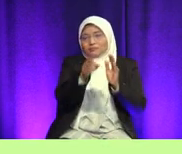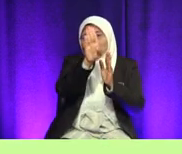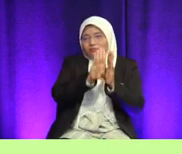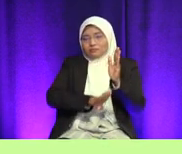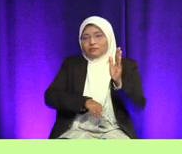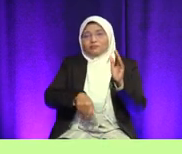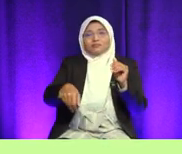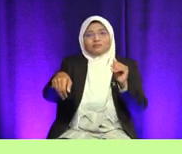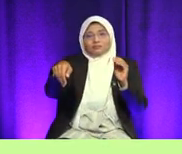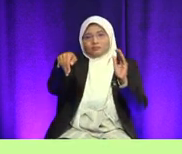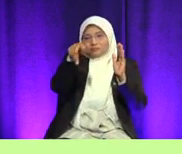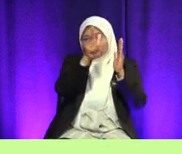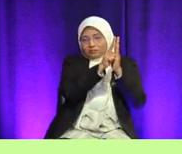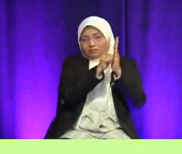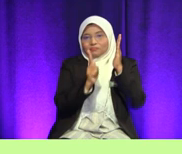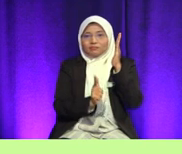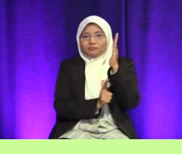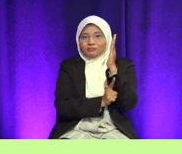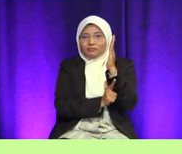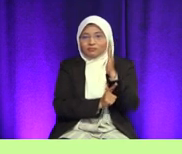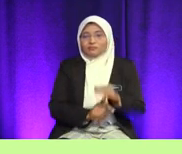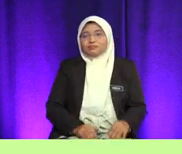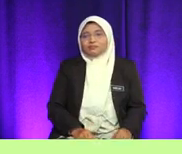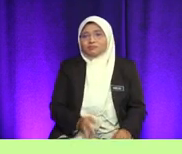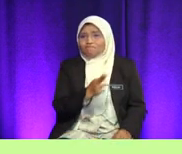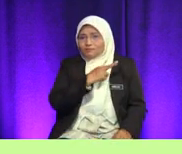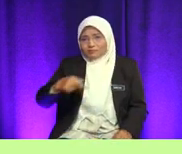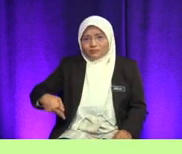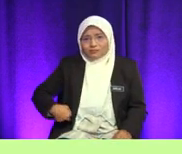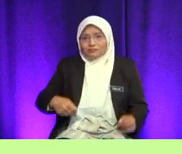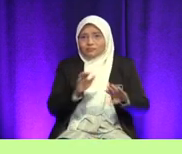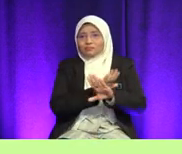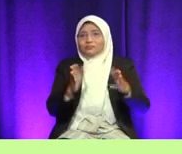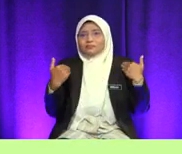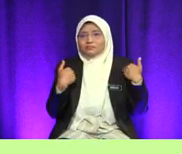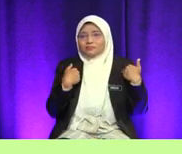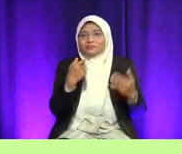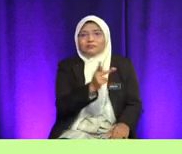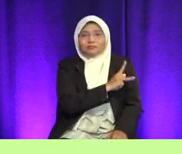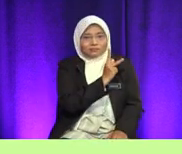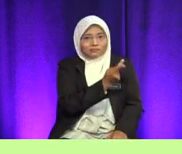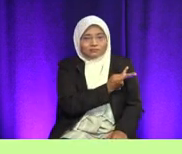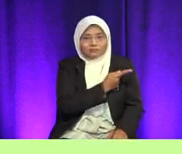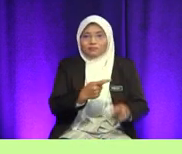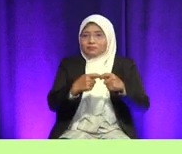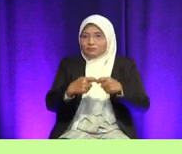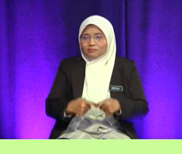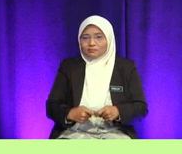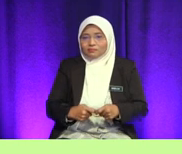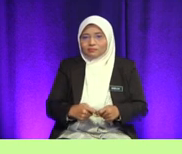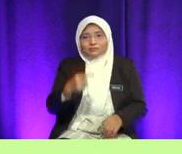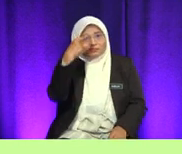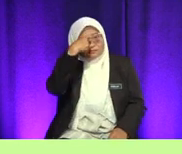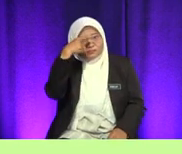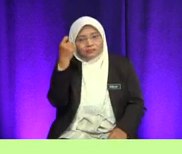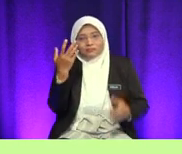Raja tidak lagi berkuasa mutlak karena wujudnya perlembagaan yang mengatasi